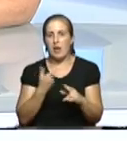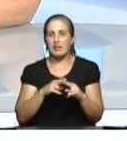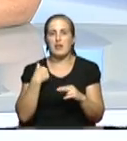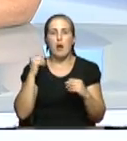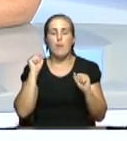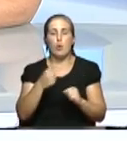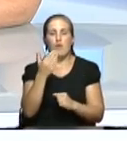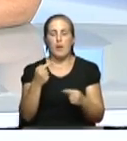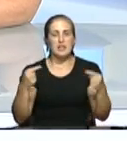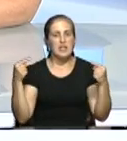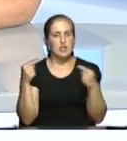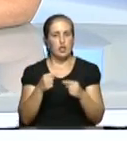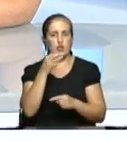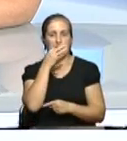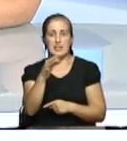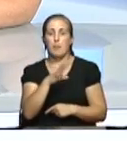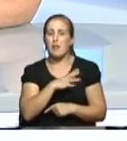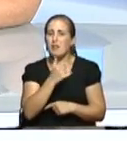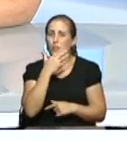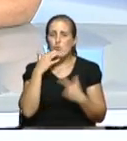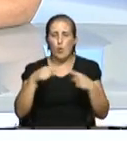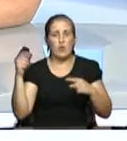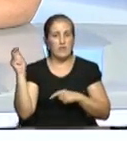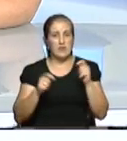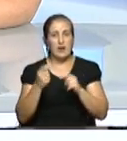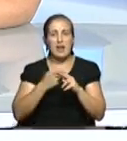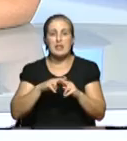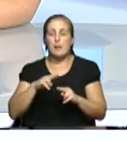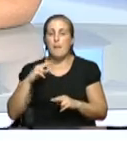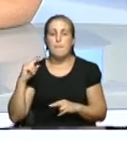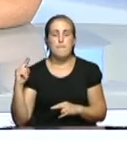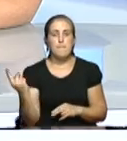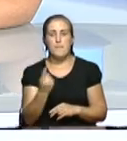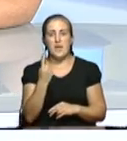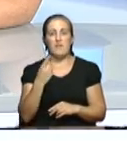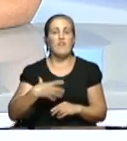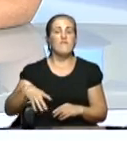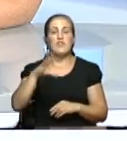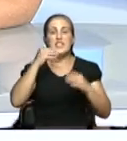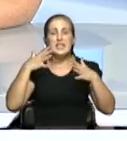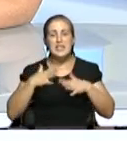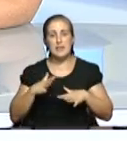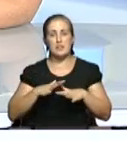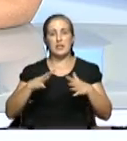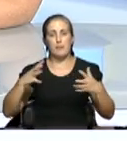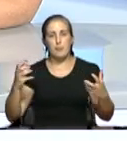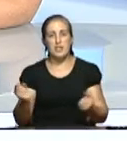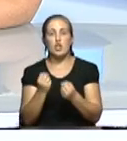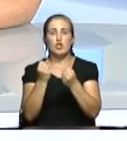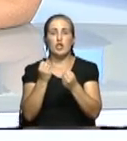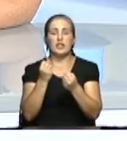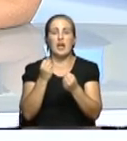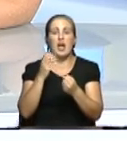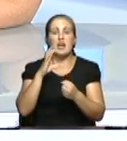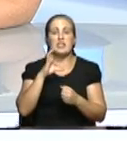однозначно сказать то что была на многих фестивалях и это первый все крымске подержанные советом